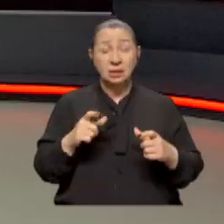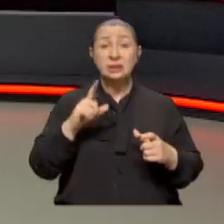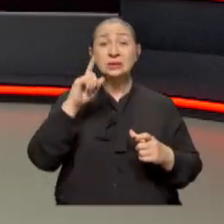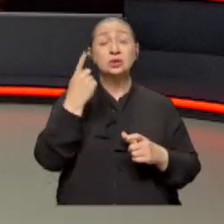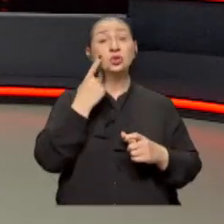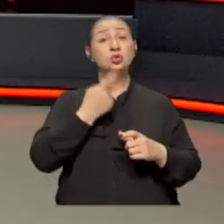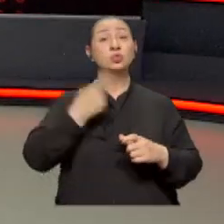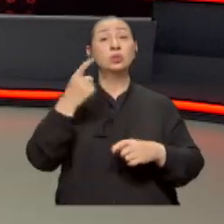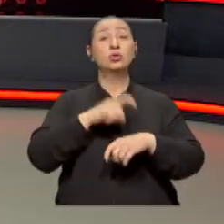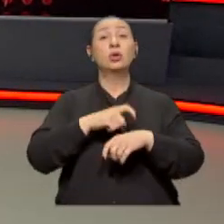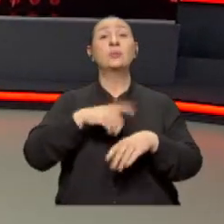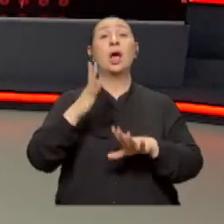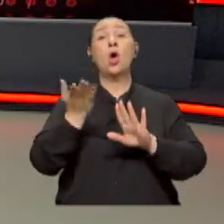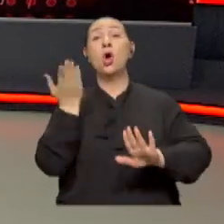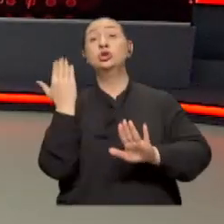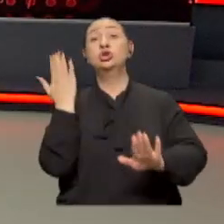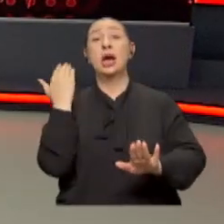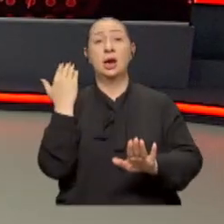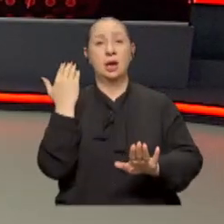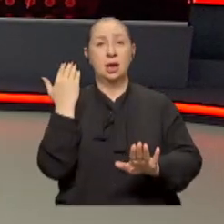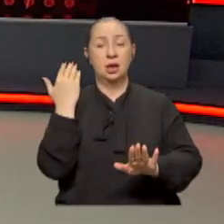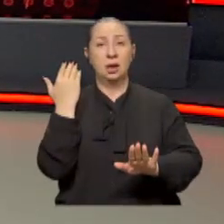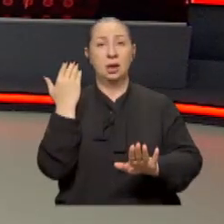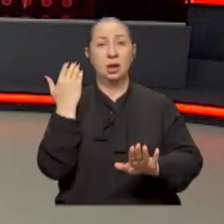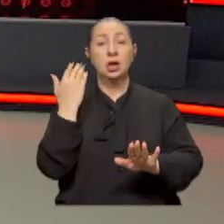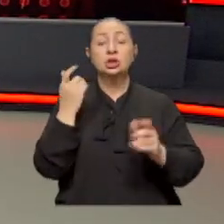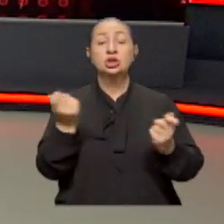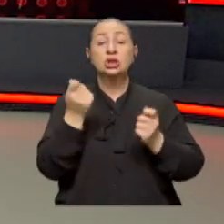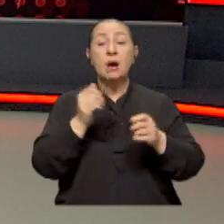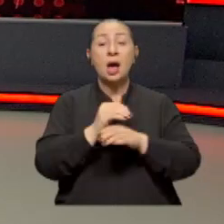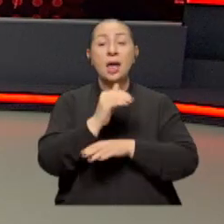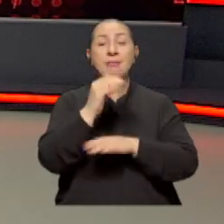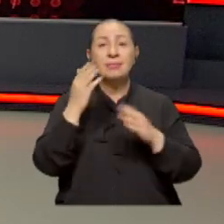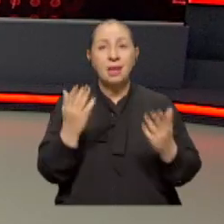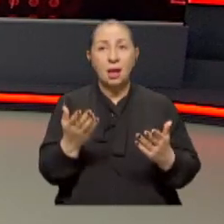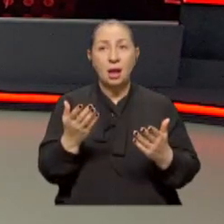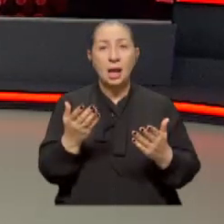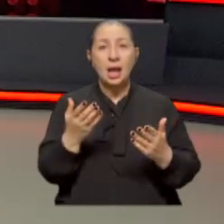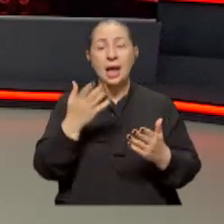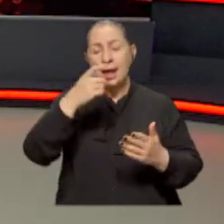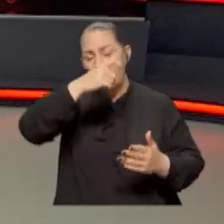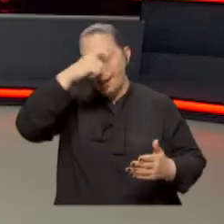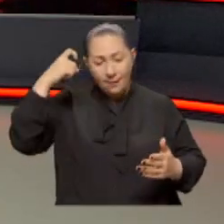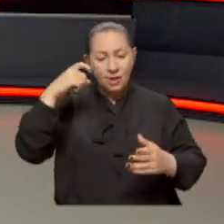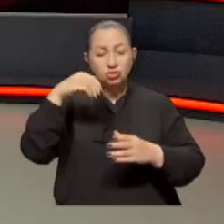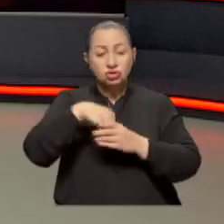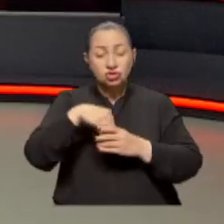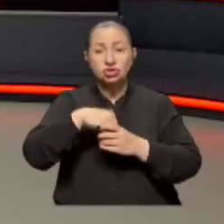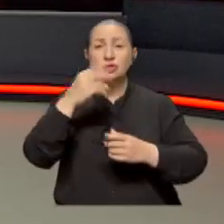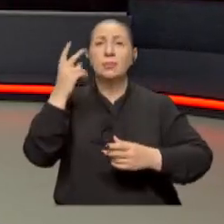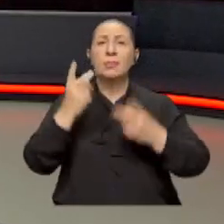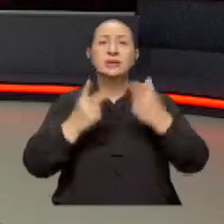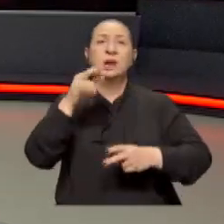sadece Cumhuriyet dönemi değil öncesinde de çalışma hayatında emekçi için bir takım haklar elde